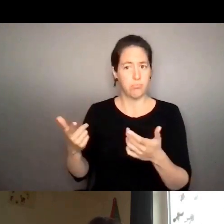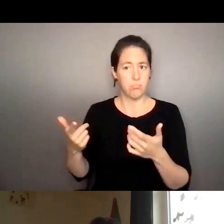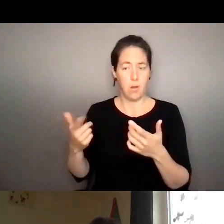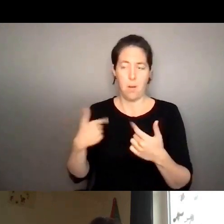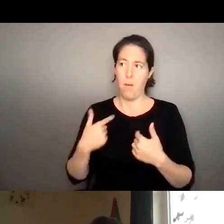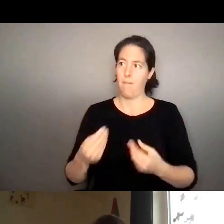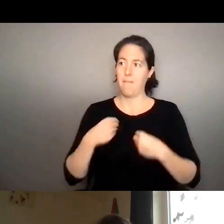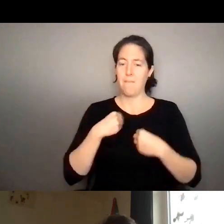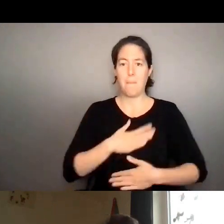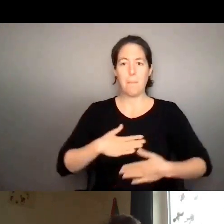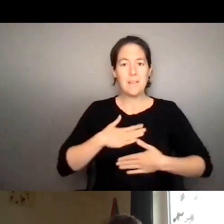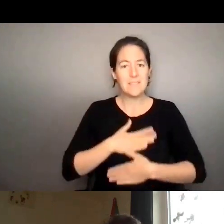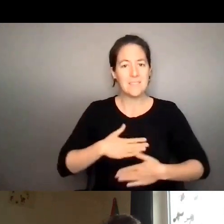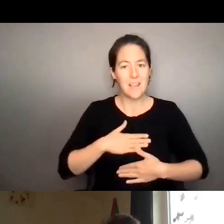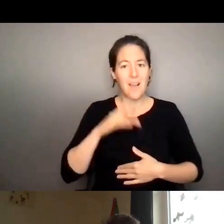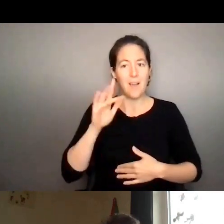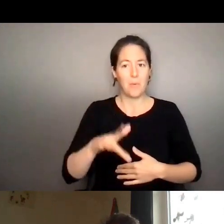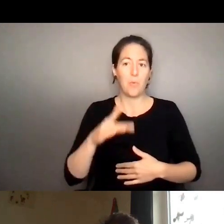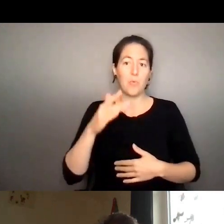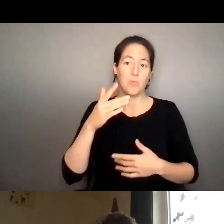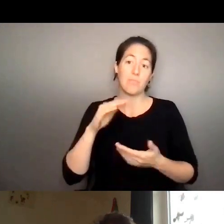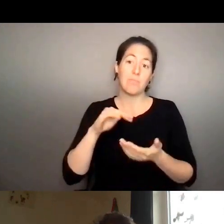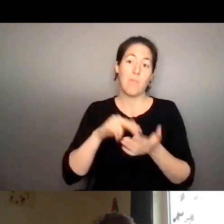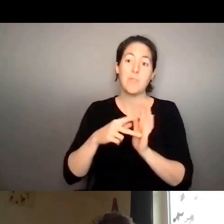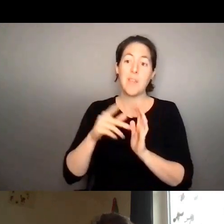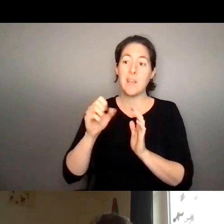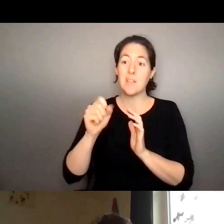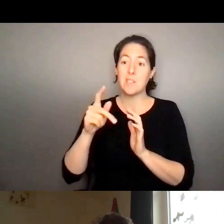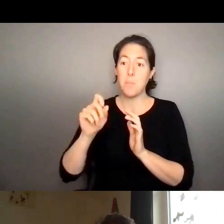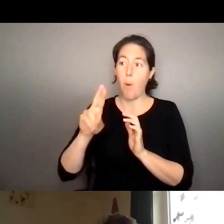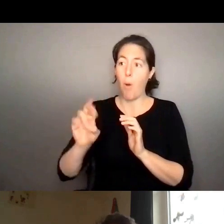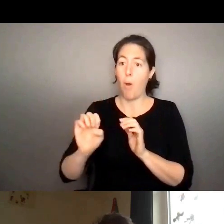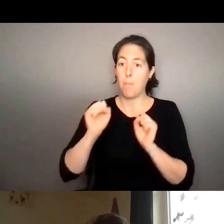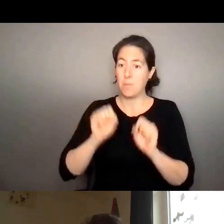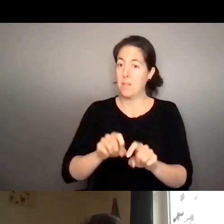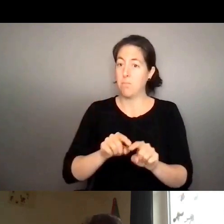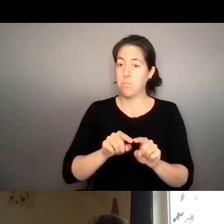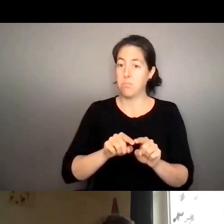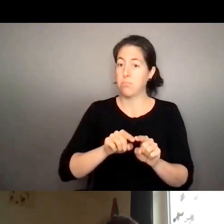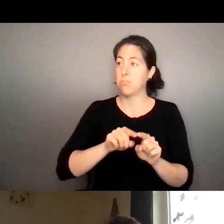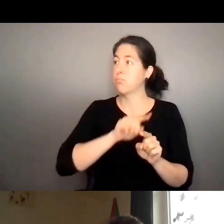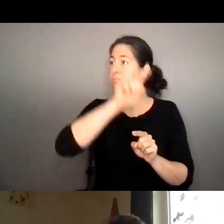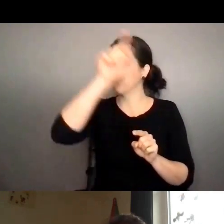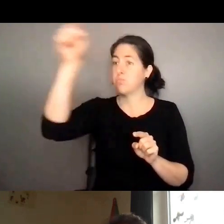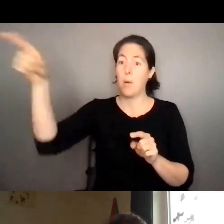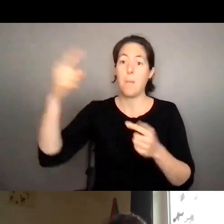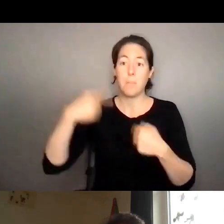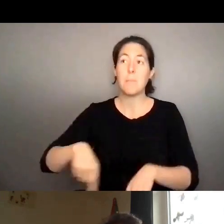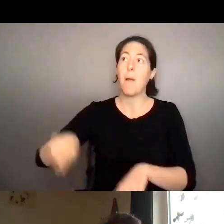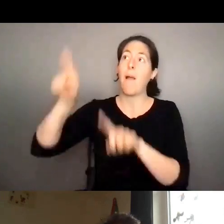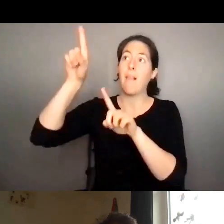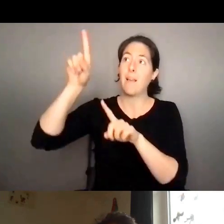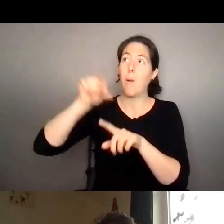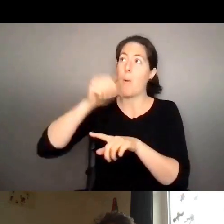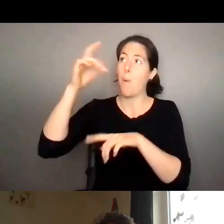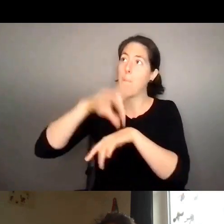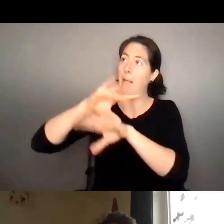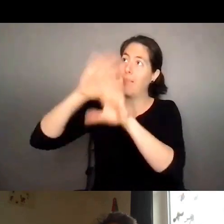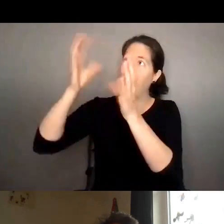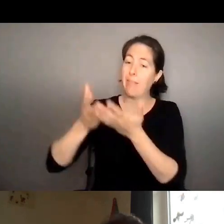que on sait que ça veut dire que les spores peuvent voyager en comète d'une planète à l'autre puis transmettre un peu de